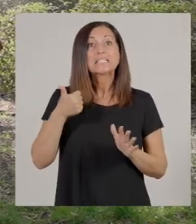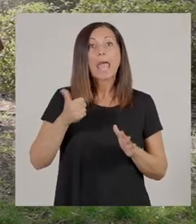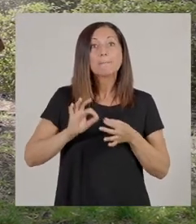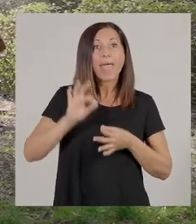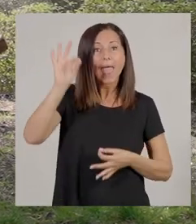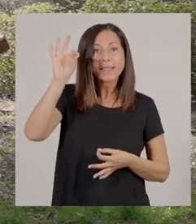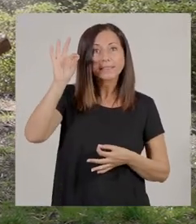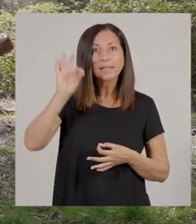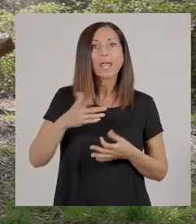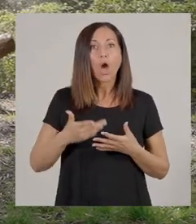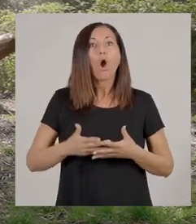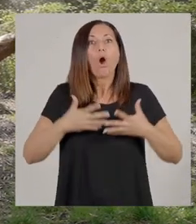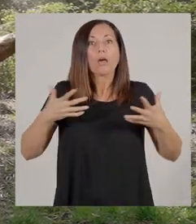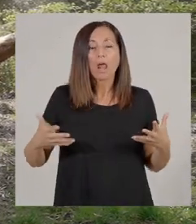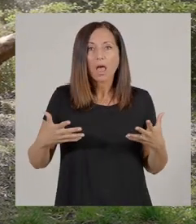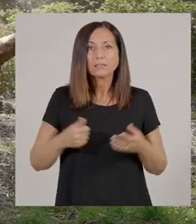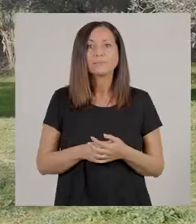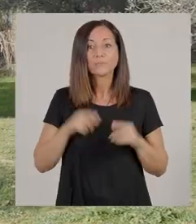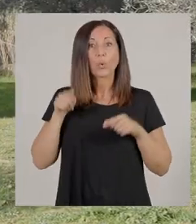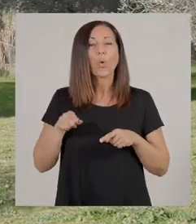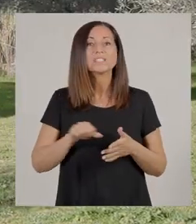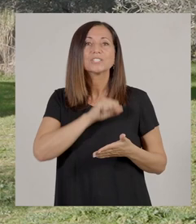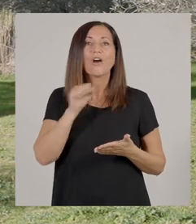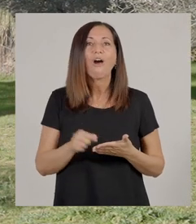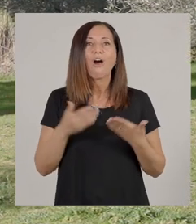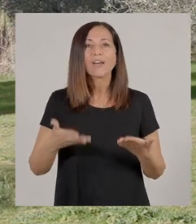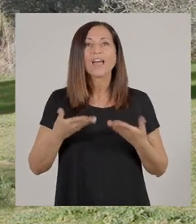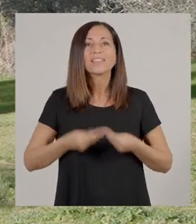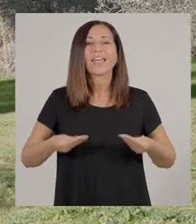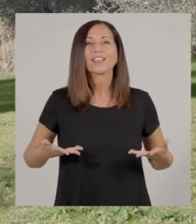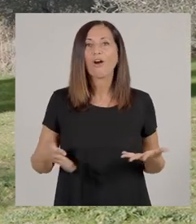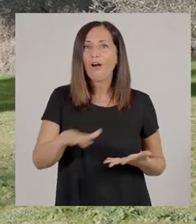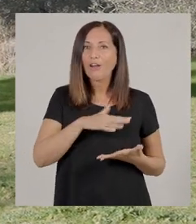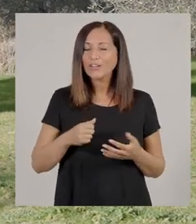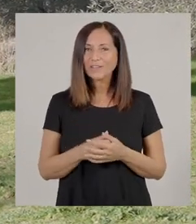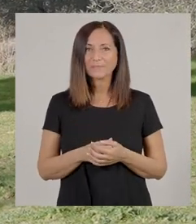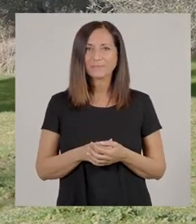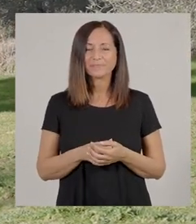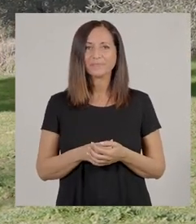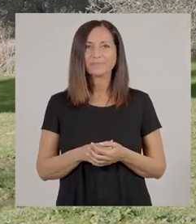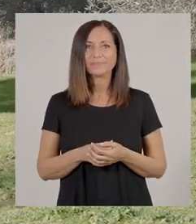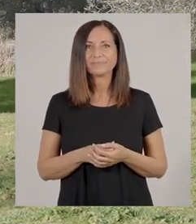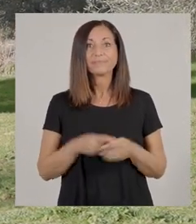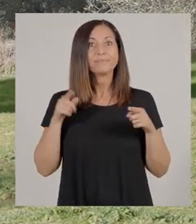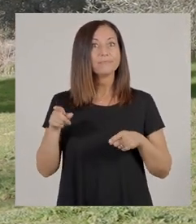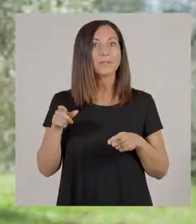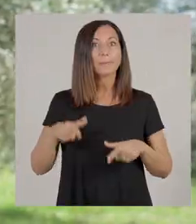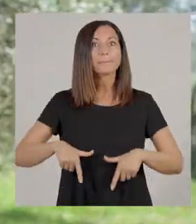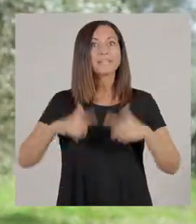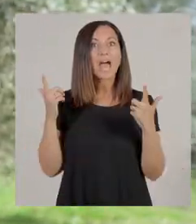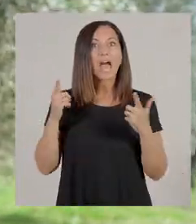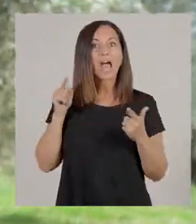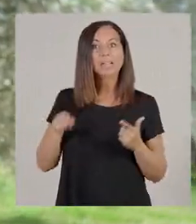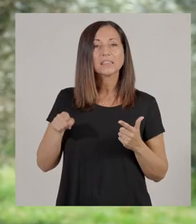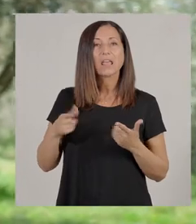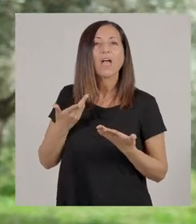di 6 metri e mezzo o ancora più grandi di questo. Questa è veramente la storia del territorio. Queste piante